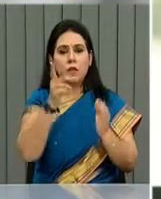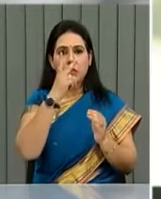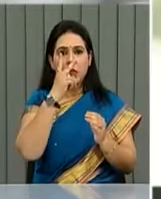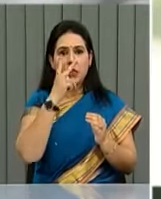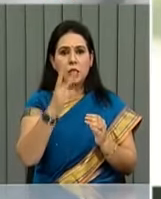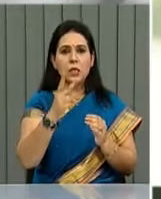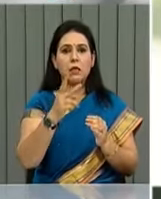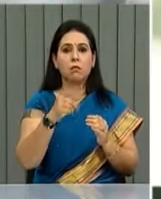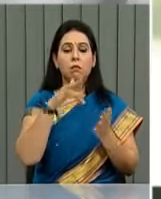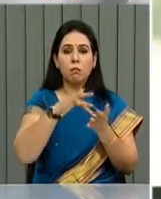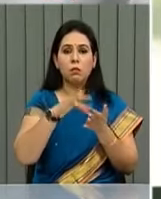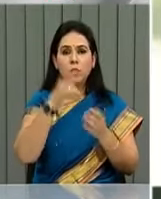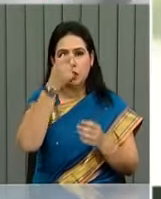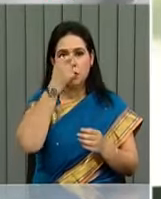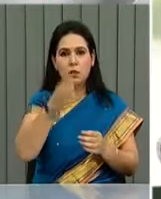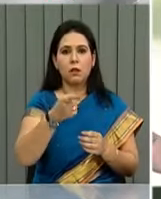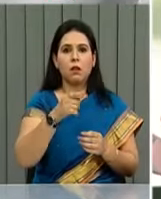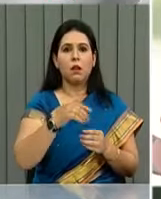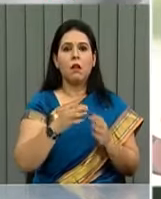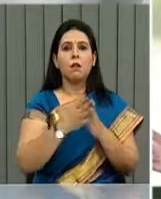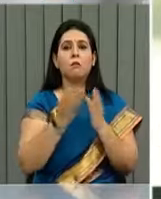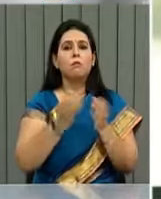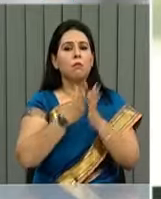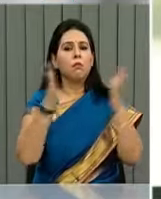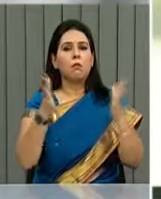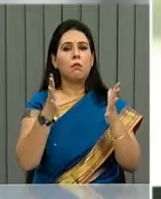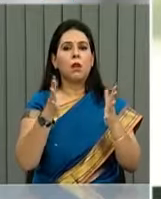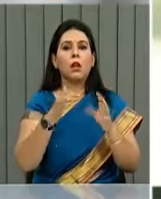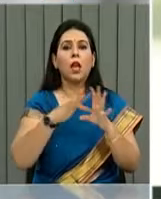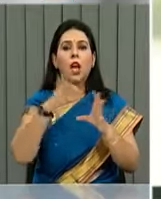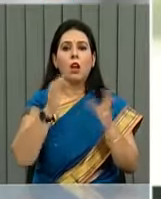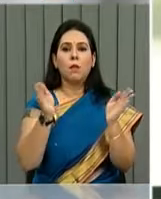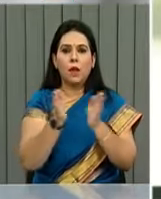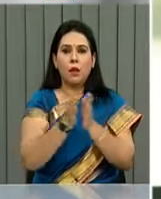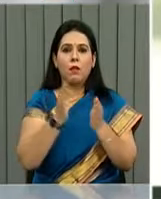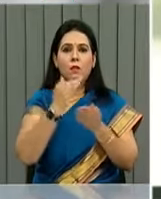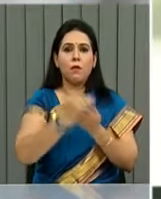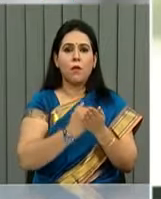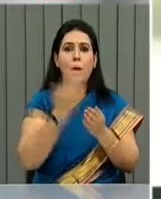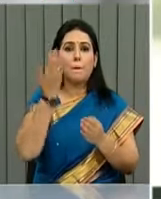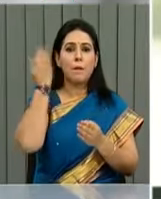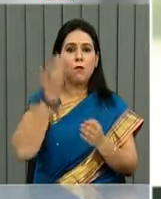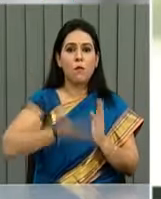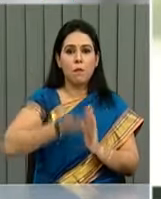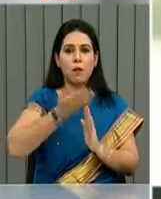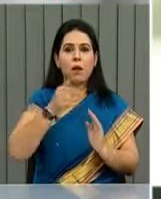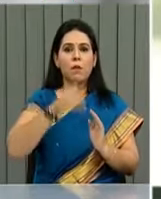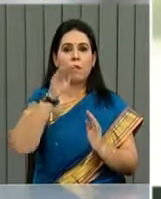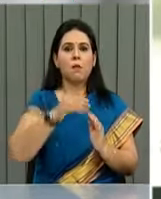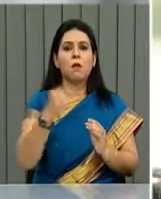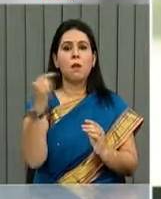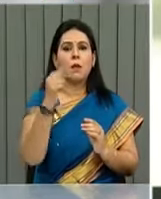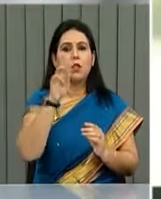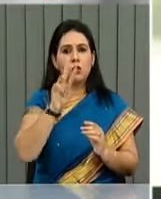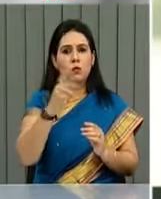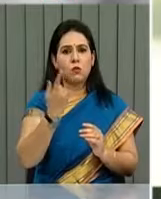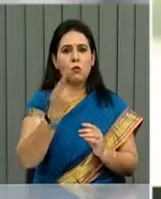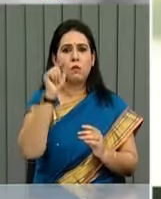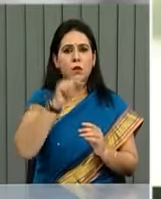देखें तो कई अर्थव्यवस्थाएं सुकड़ रही हैं, पहले से कम हो रही हैं,